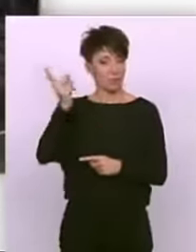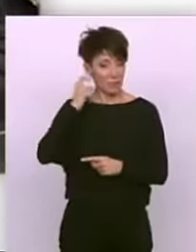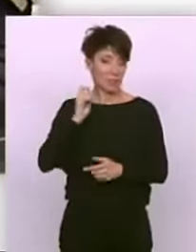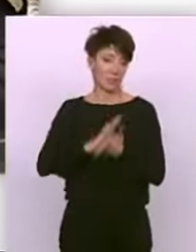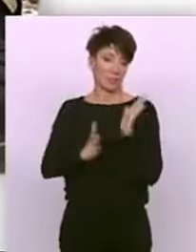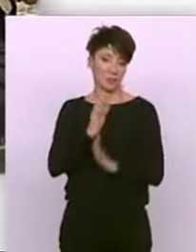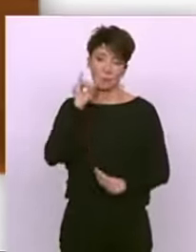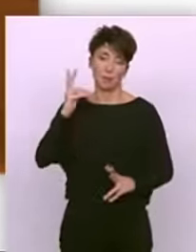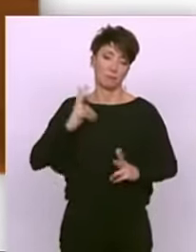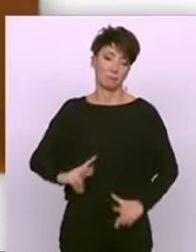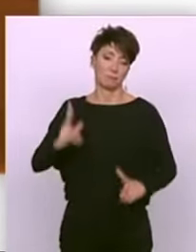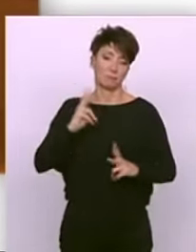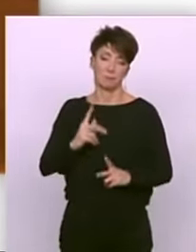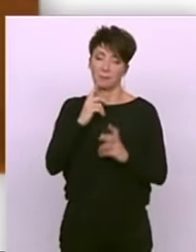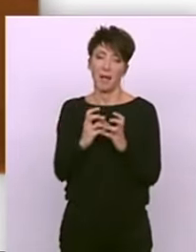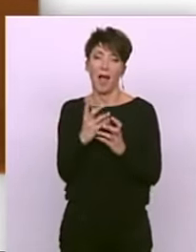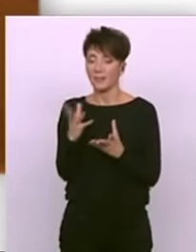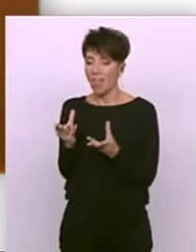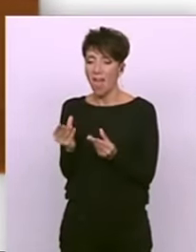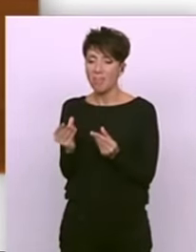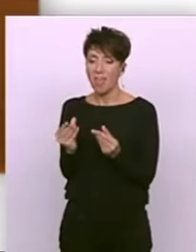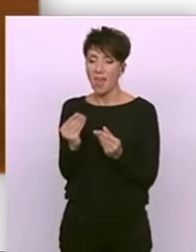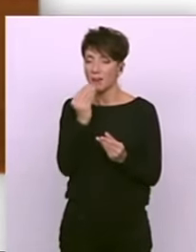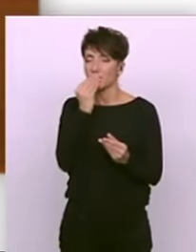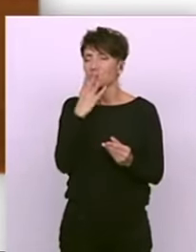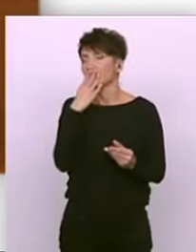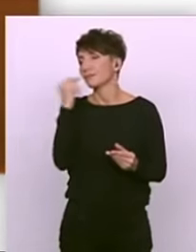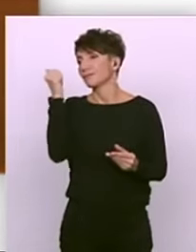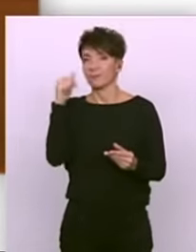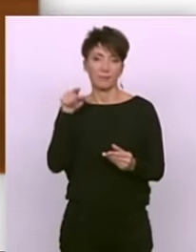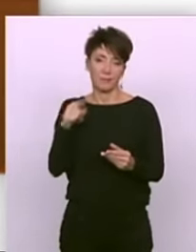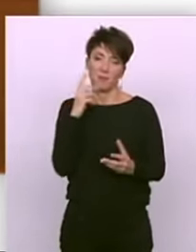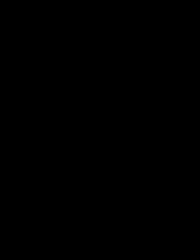πάντοτε ευχαριστημένοι και αν το ψωμάκι το πιάσει και τρως και το γεύει στη γεύση, φαίνεται ότι είναι φρέσκο.